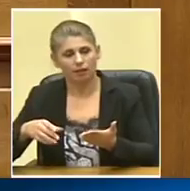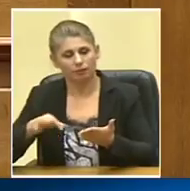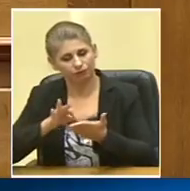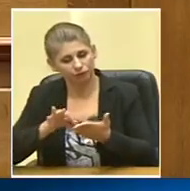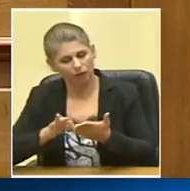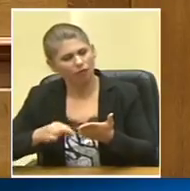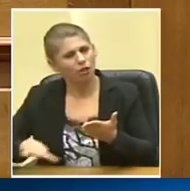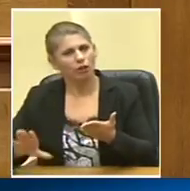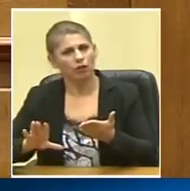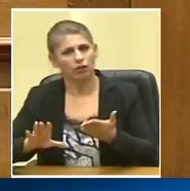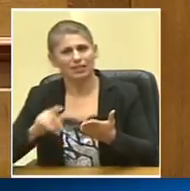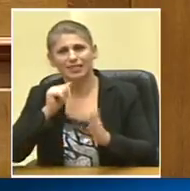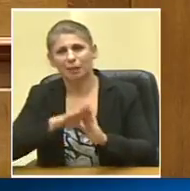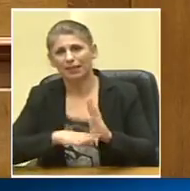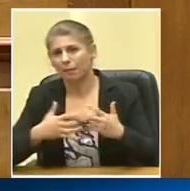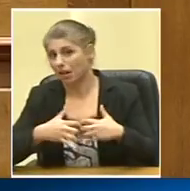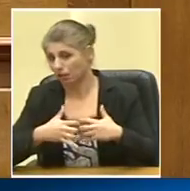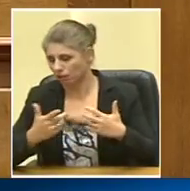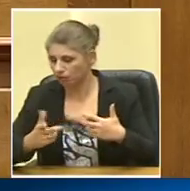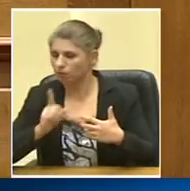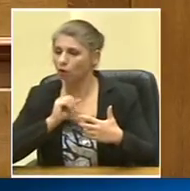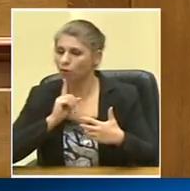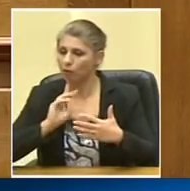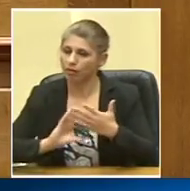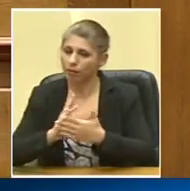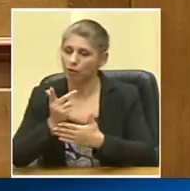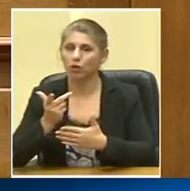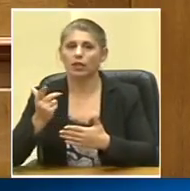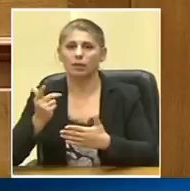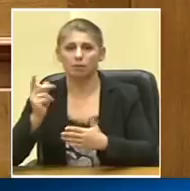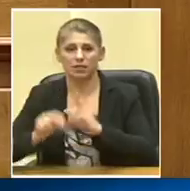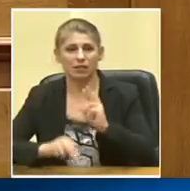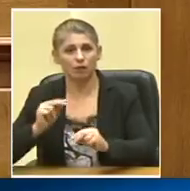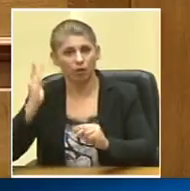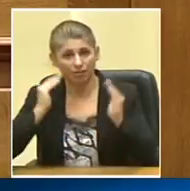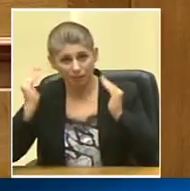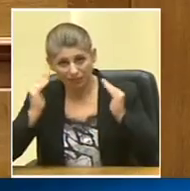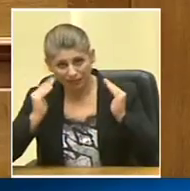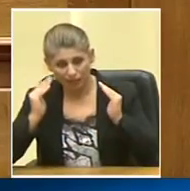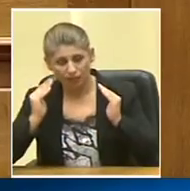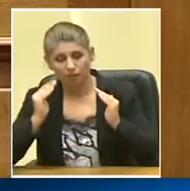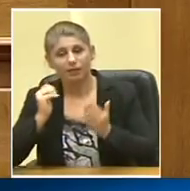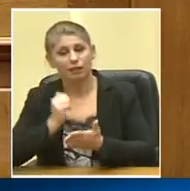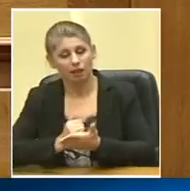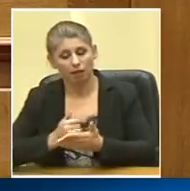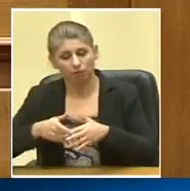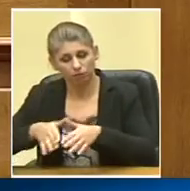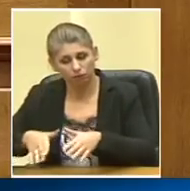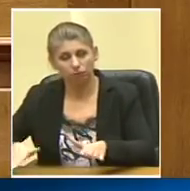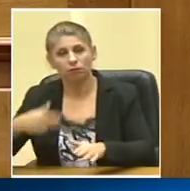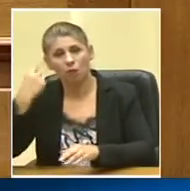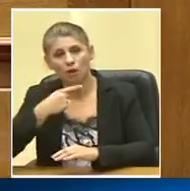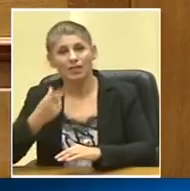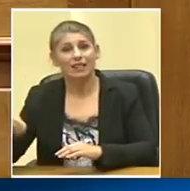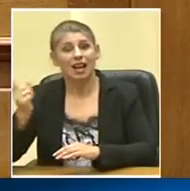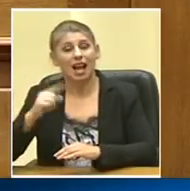συνταγματικής μηχανικής, όπως είναι η δημιουργική ψήφος δυσπιστίας. Αλλά και προωθούμε μορφές